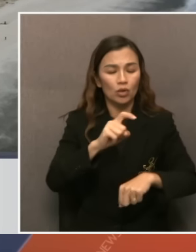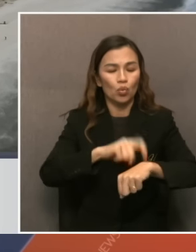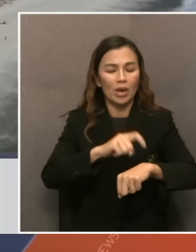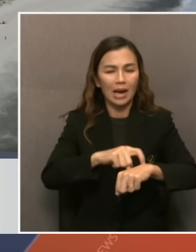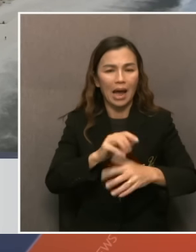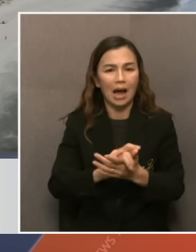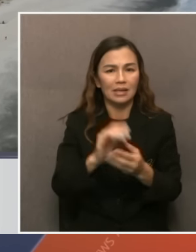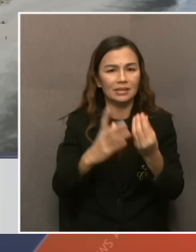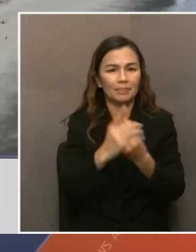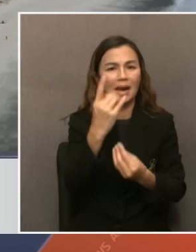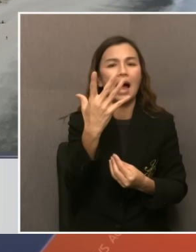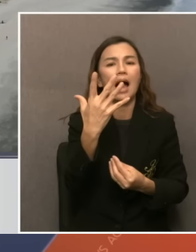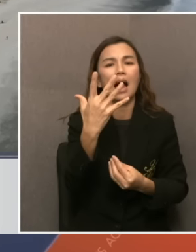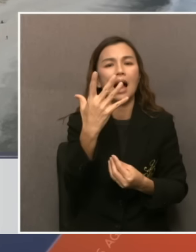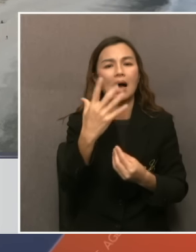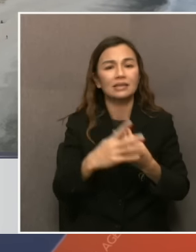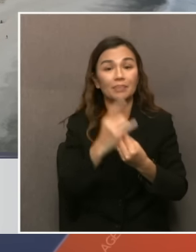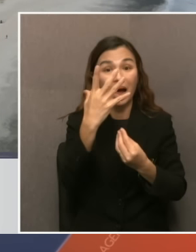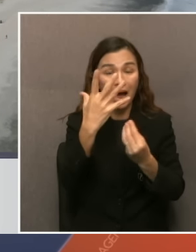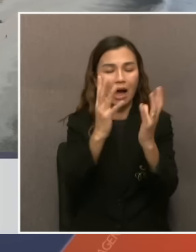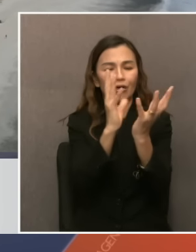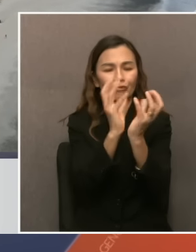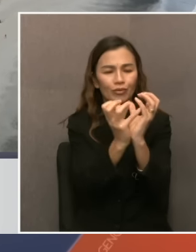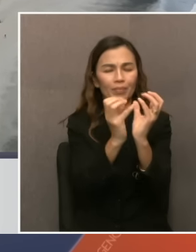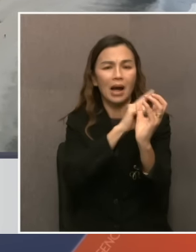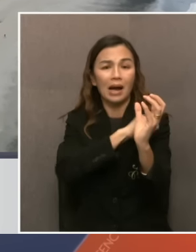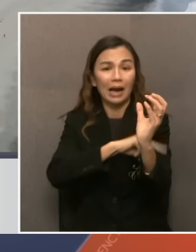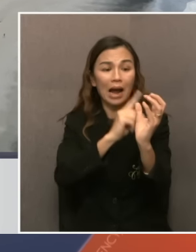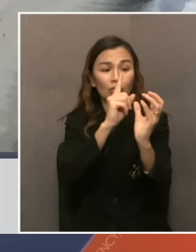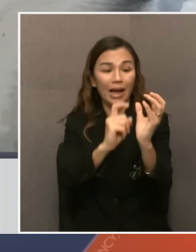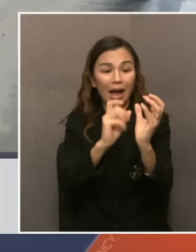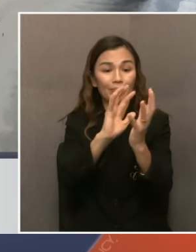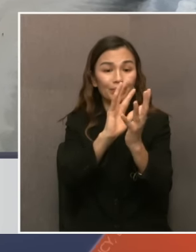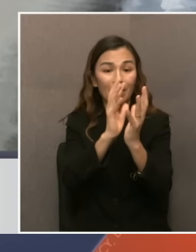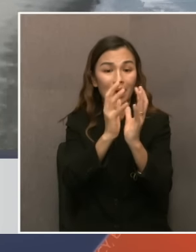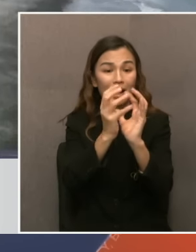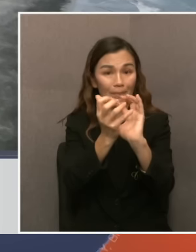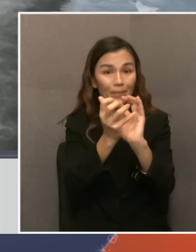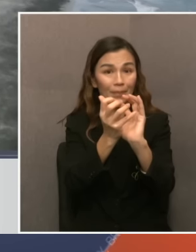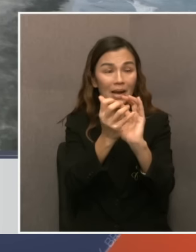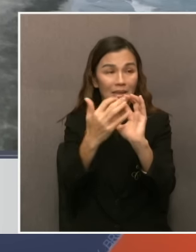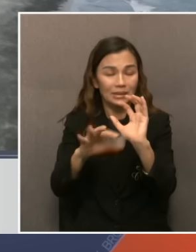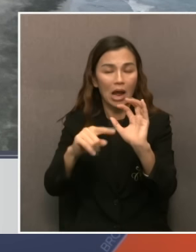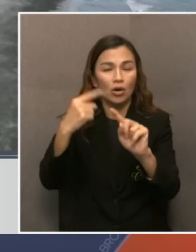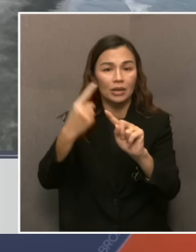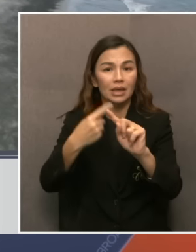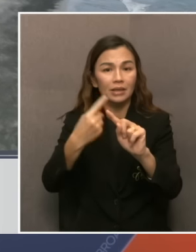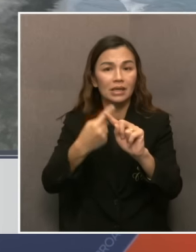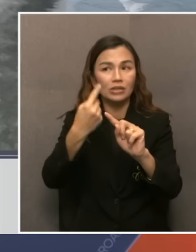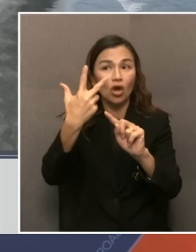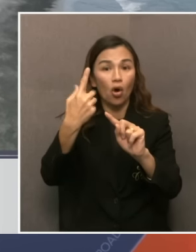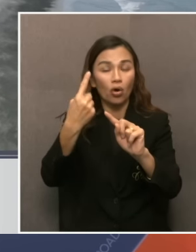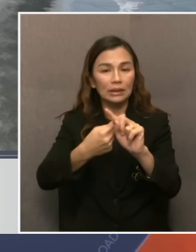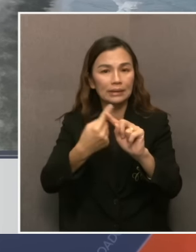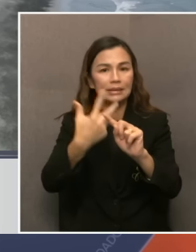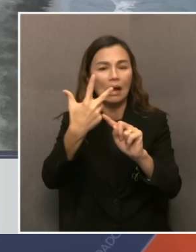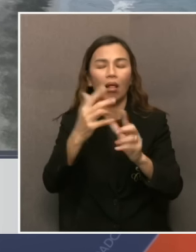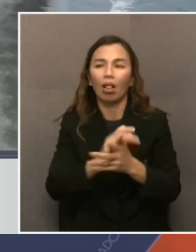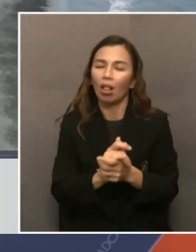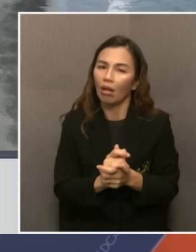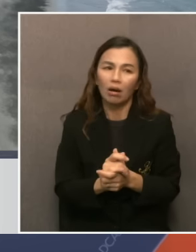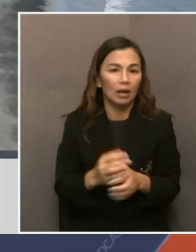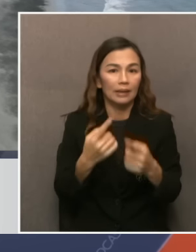าทิตย์ตอนที่ฟอกขาวแล้วก็น่าจะฟื้นได้ภายใน2เดือนนะฮะสองสามเดือนอย่างมากไม่เกิน3เดือนแต่นี่มันฟอกขาวตอนช่วง